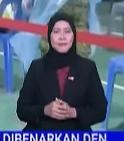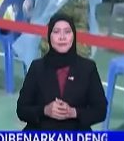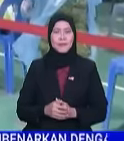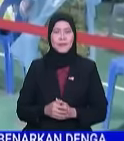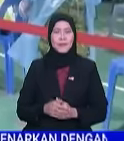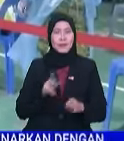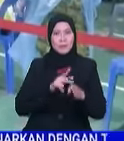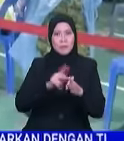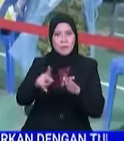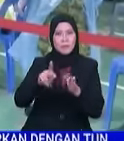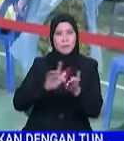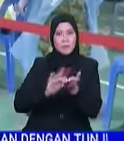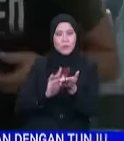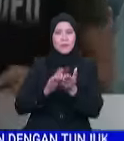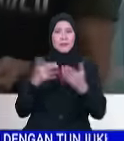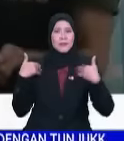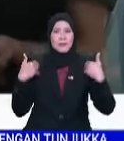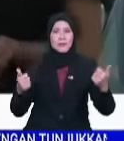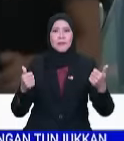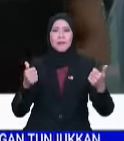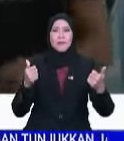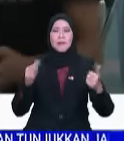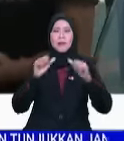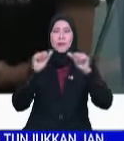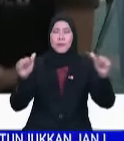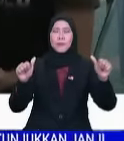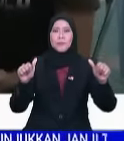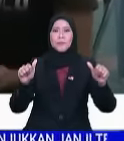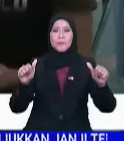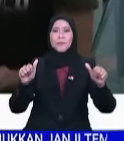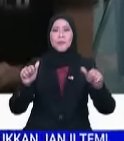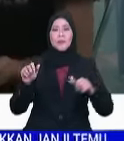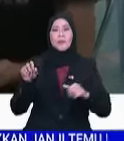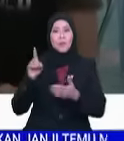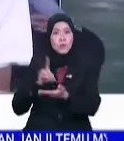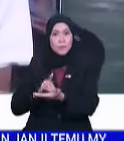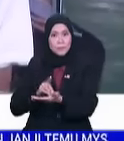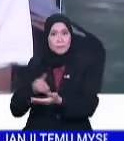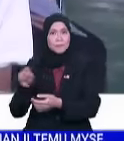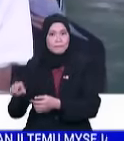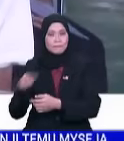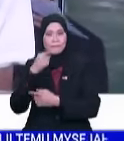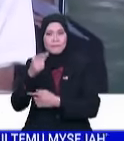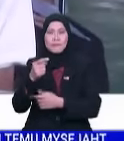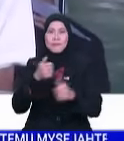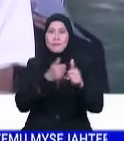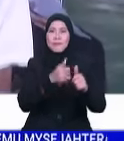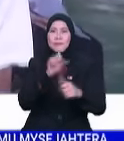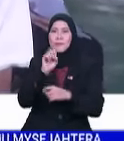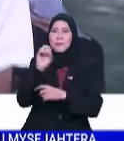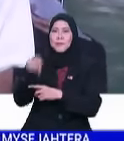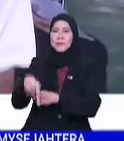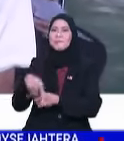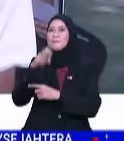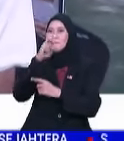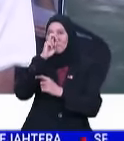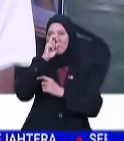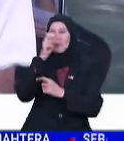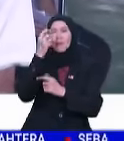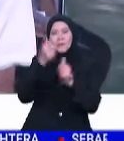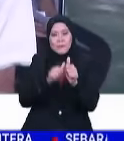Menurut pakar perubatan kesihatan awam Dr. Patman Arumugam, program ini dilaksana dengan pematuhan SOP ketat